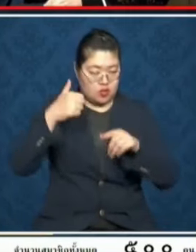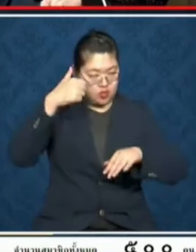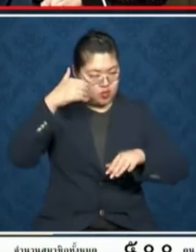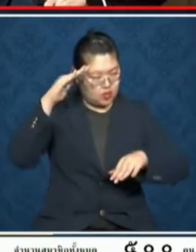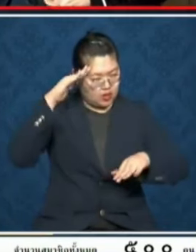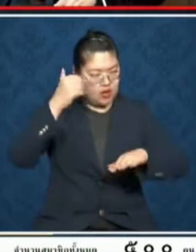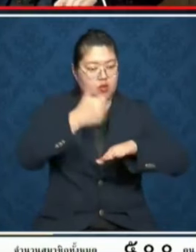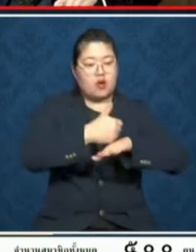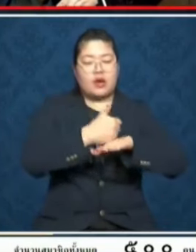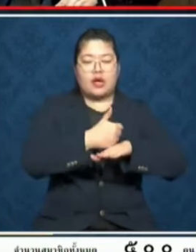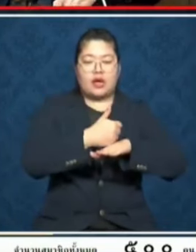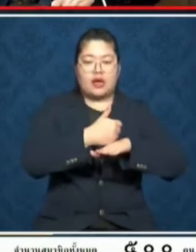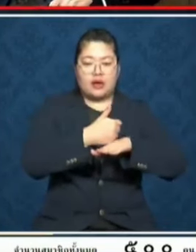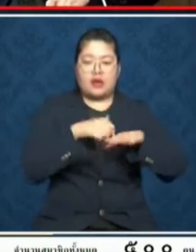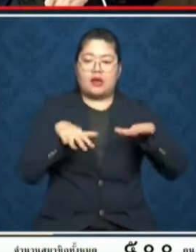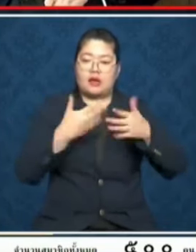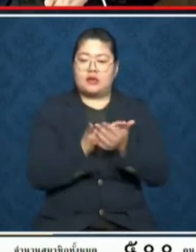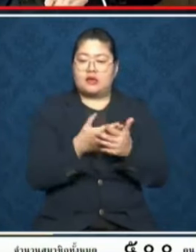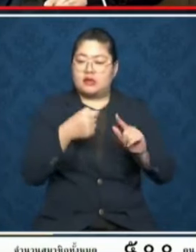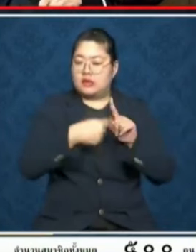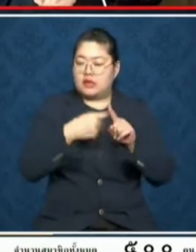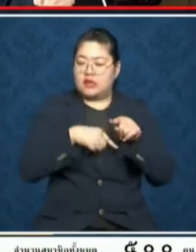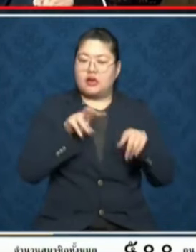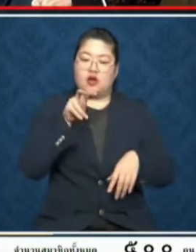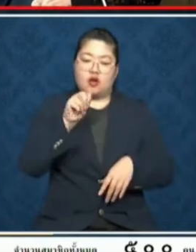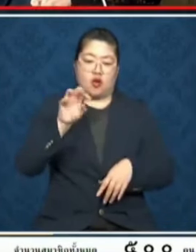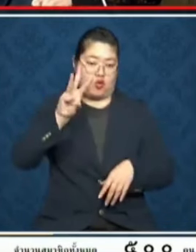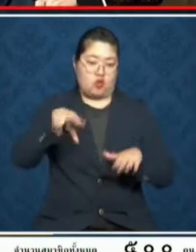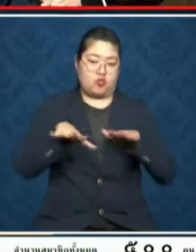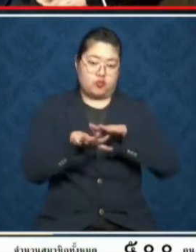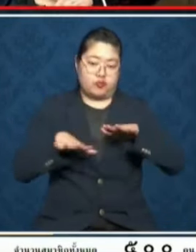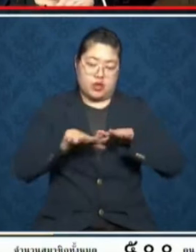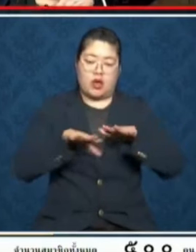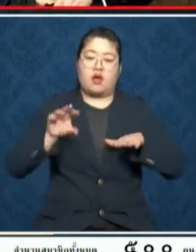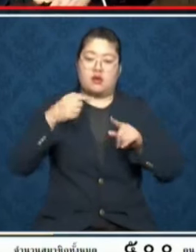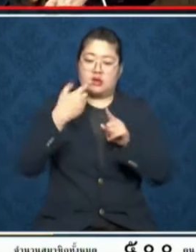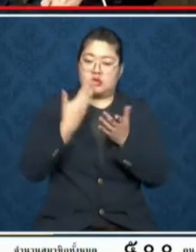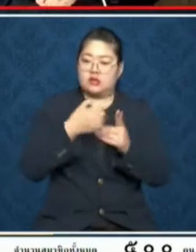ดในเงินเดือนระดับน.6ซึ่งเป็นระดับที่ต่ำสุดแล้วนะคะอยู่ที่